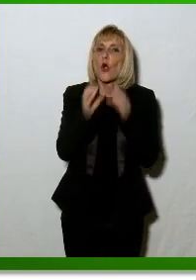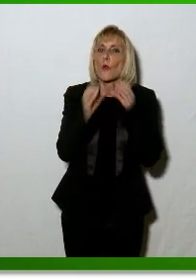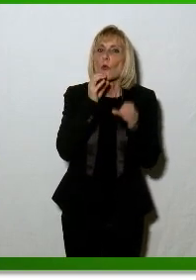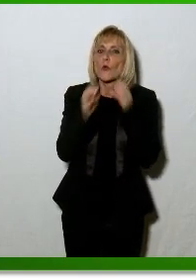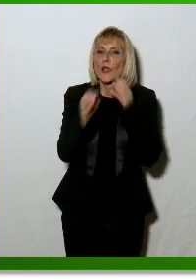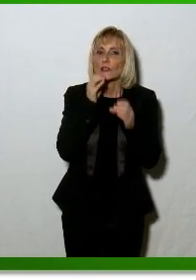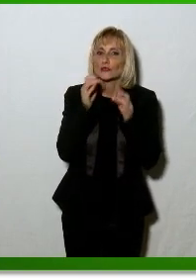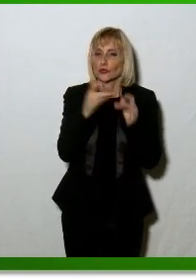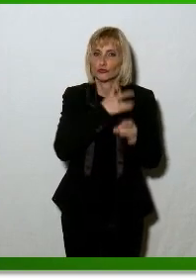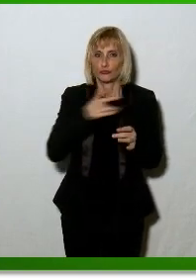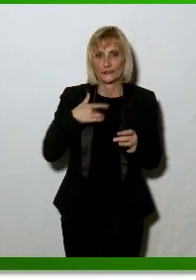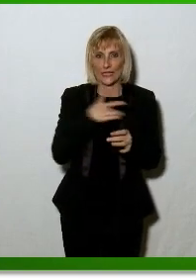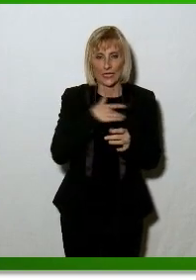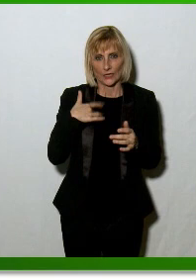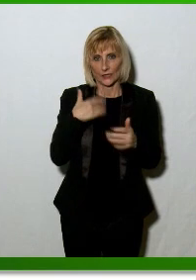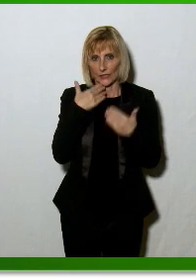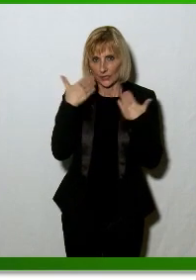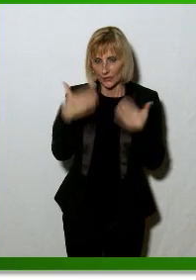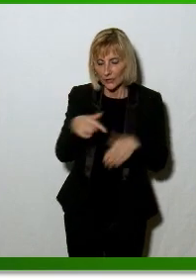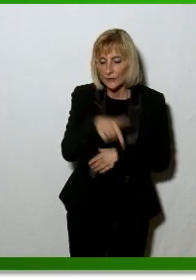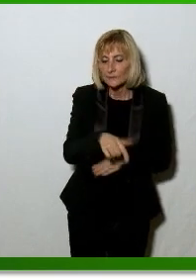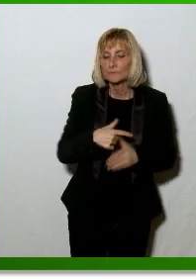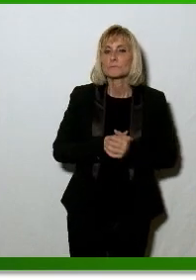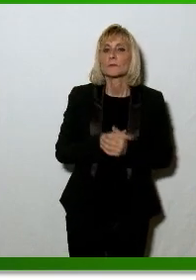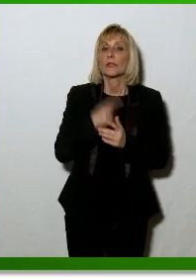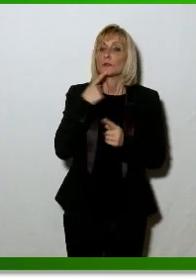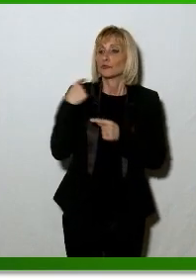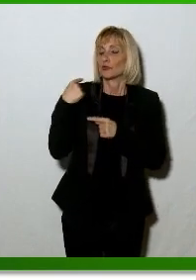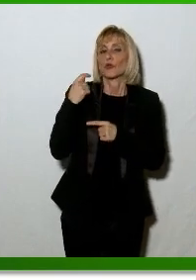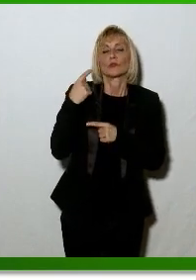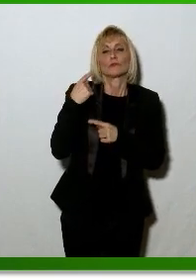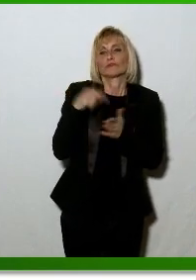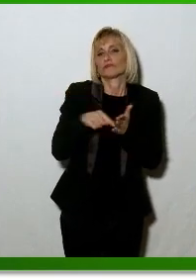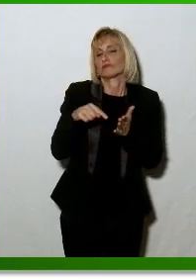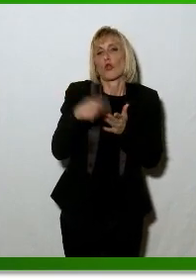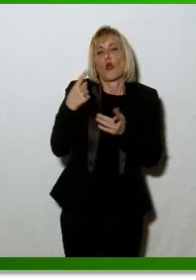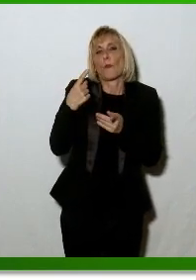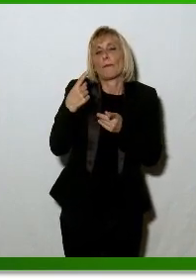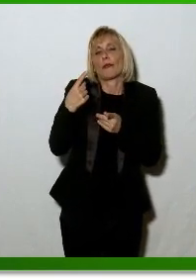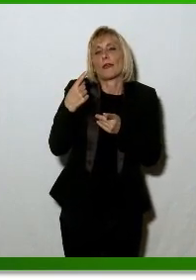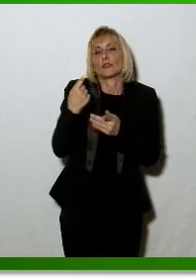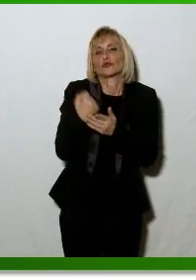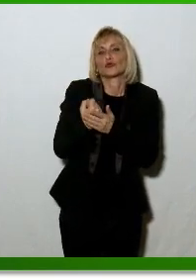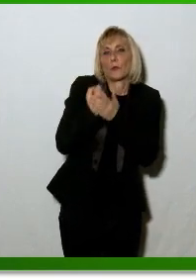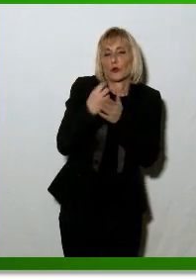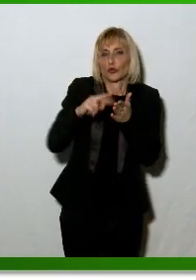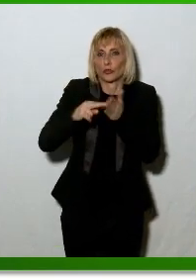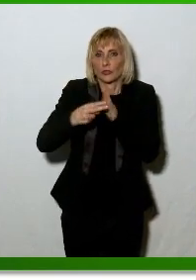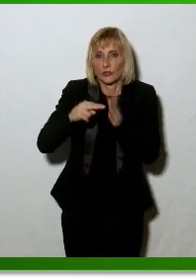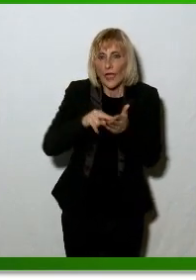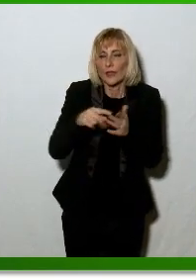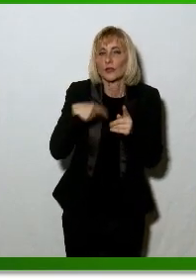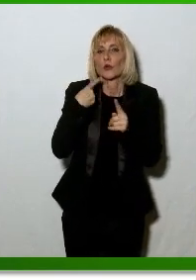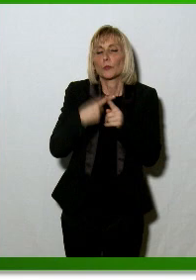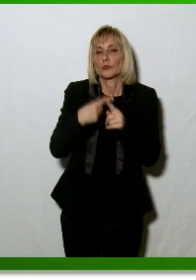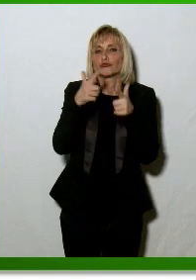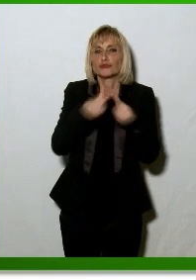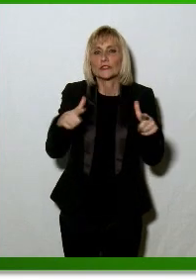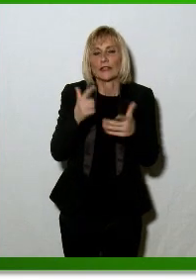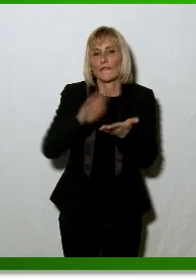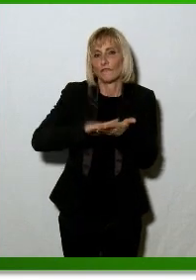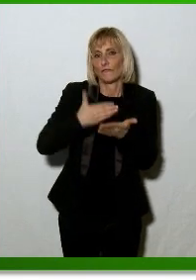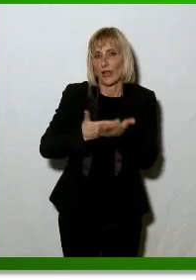cittadini ma direi in generale per il costante supporto tecnico e la valorizzazione delle nostre città